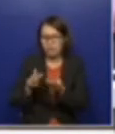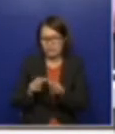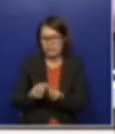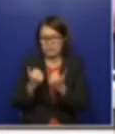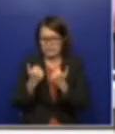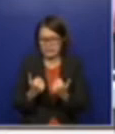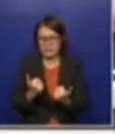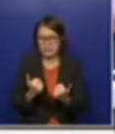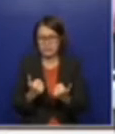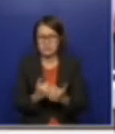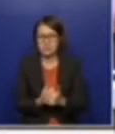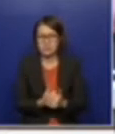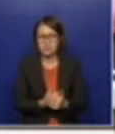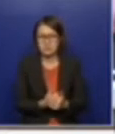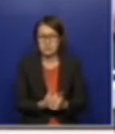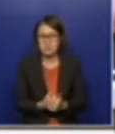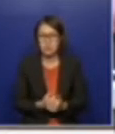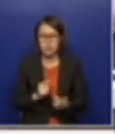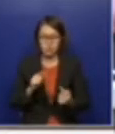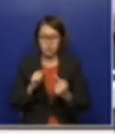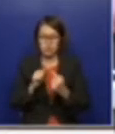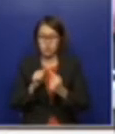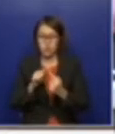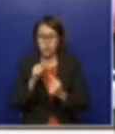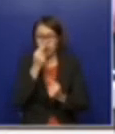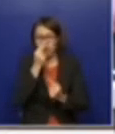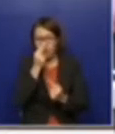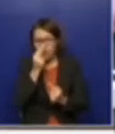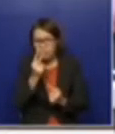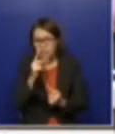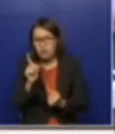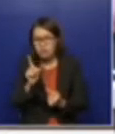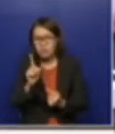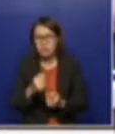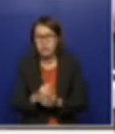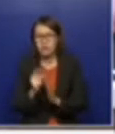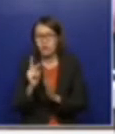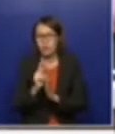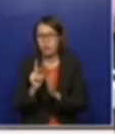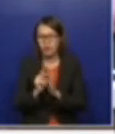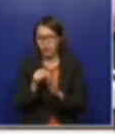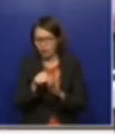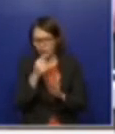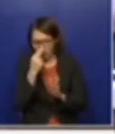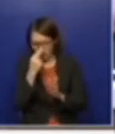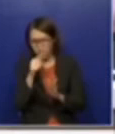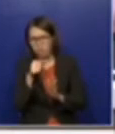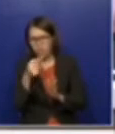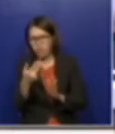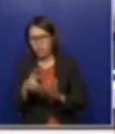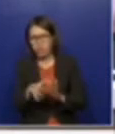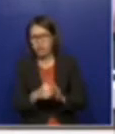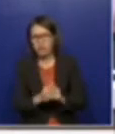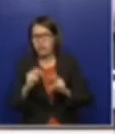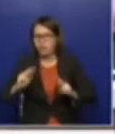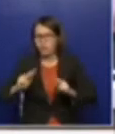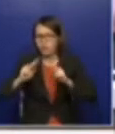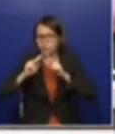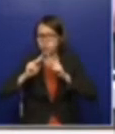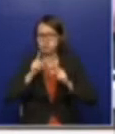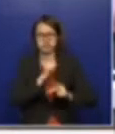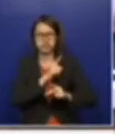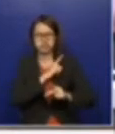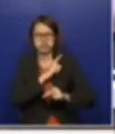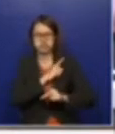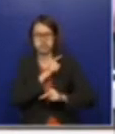ดูจากปรากฏอยู่ตามกฎหมายแล้วจะเห็นว่ากระทรวงที่มีหน้าที่รับ